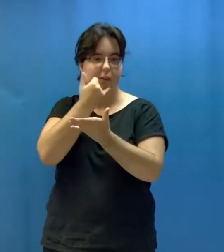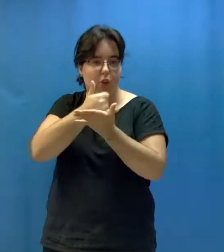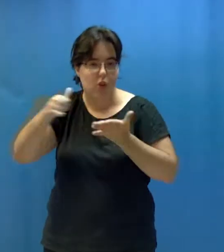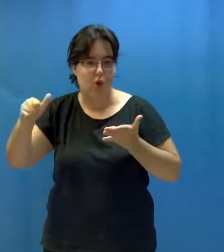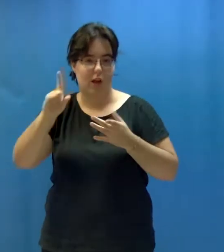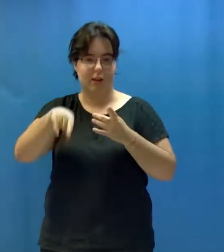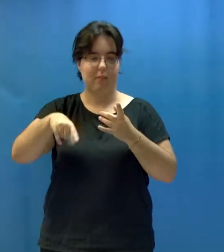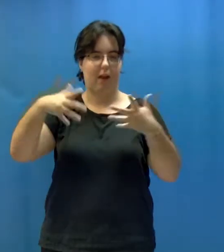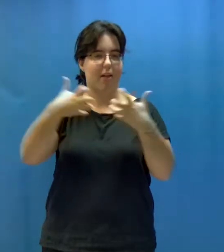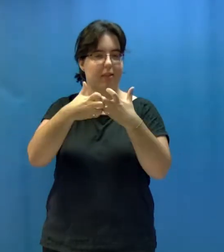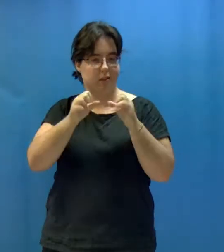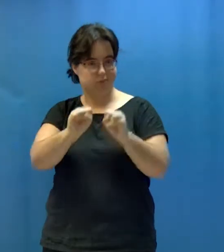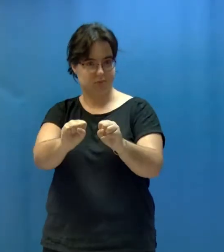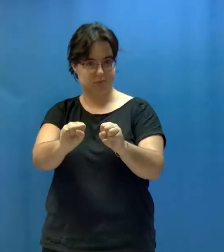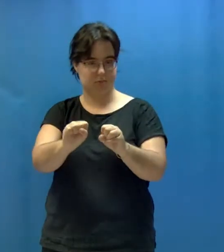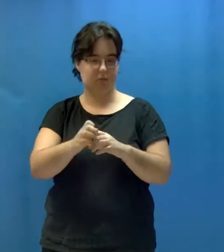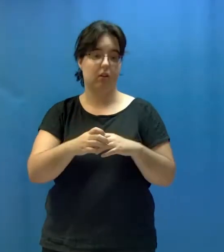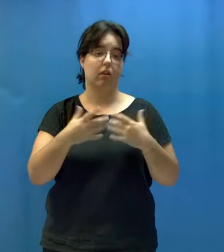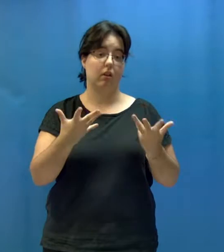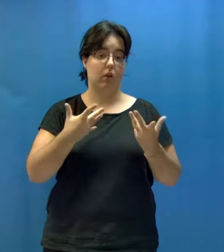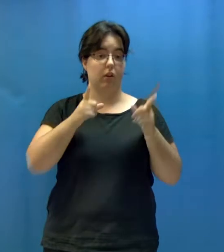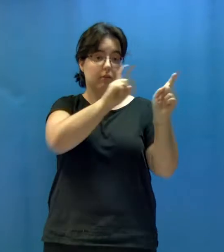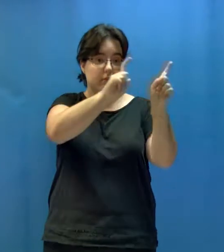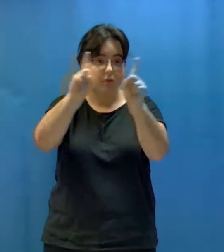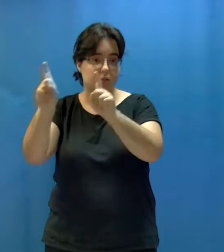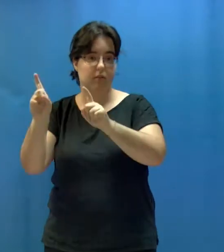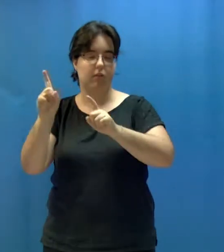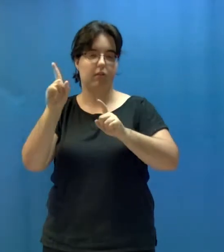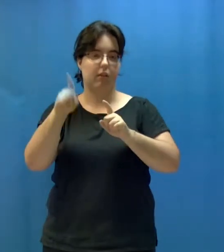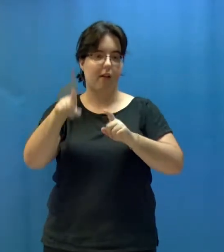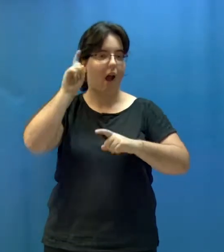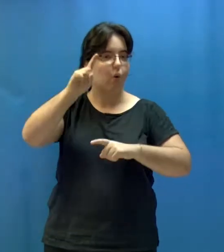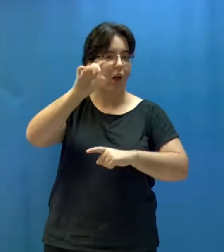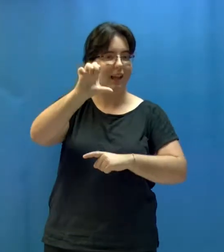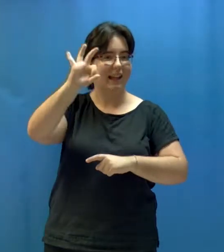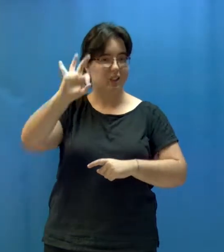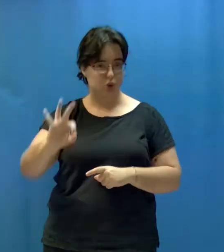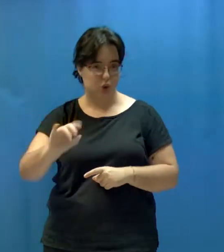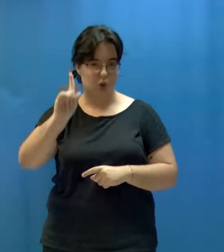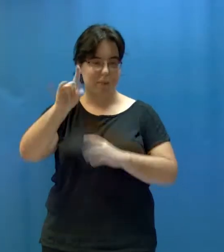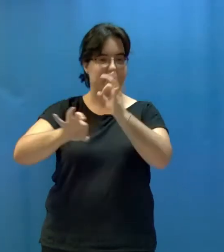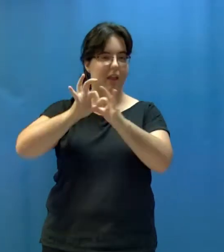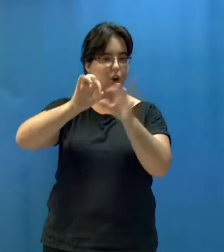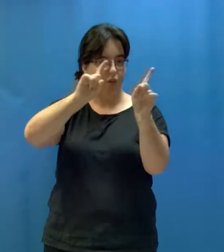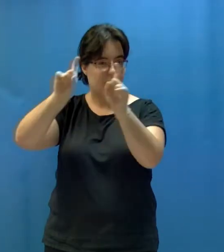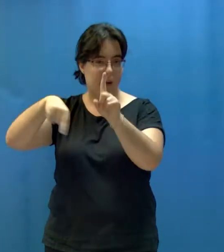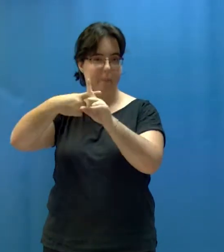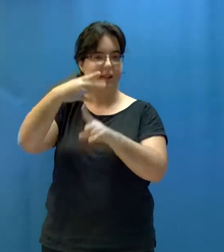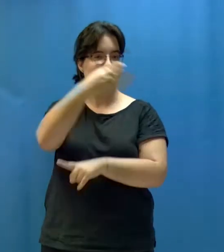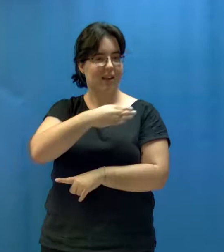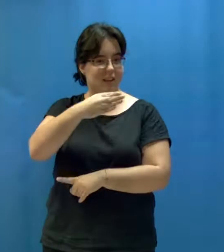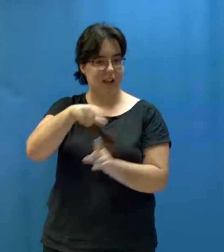d'accidents. Aquesta formació s'imparteix tant a l'alumnat d'ESO, cicles formatius i batxillerat, com al